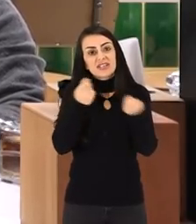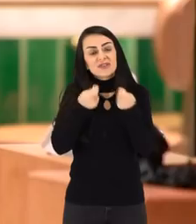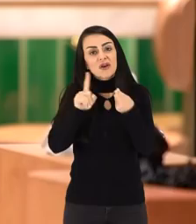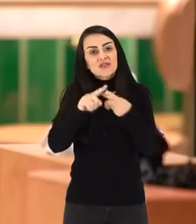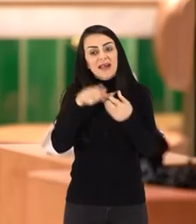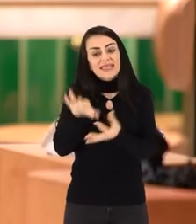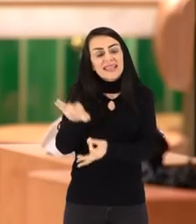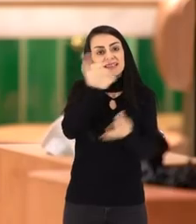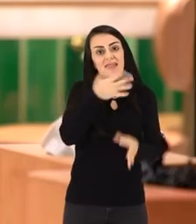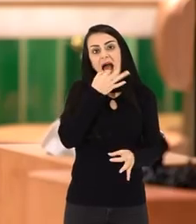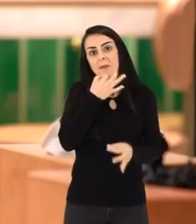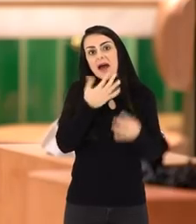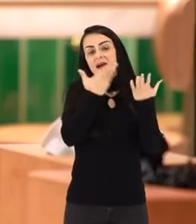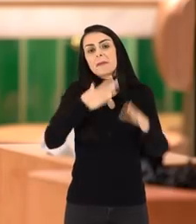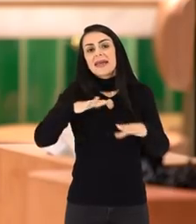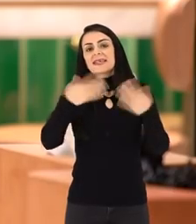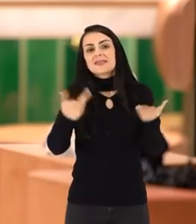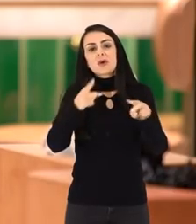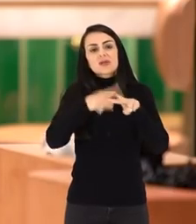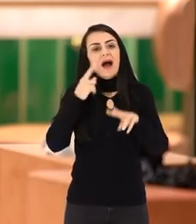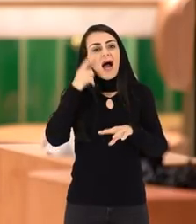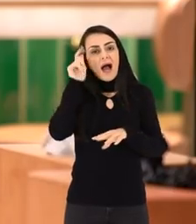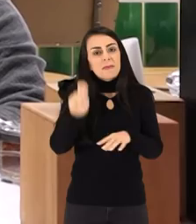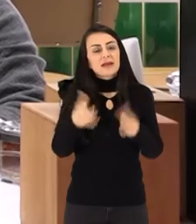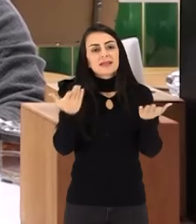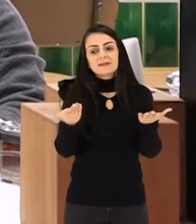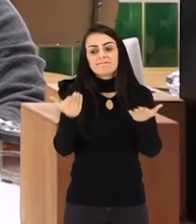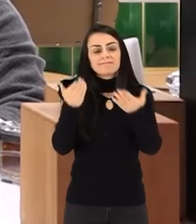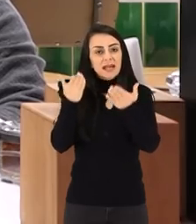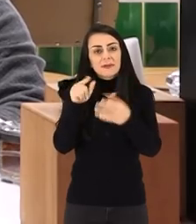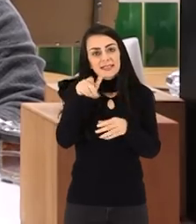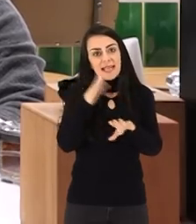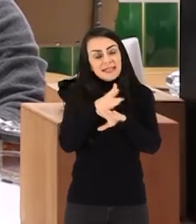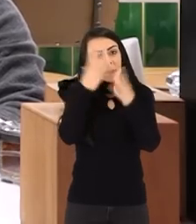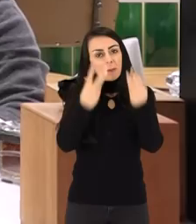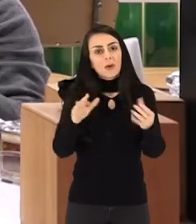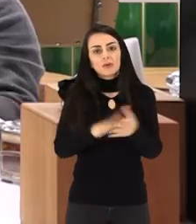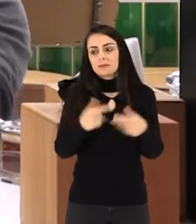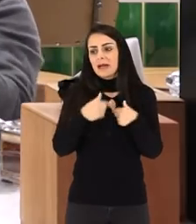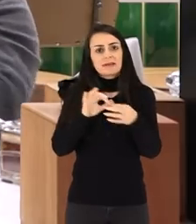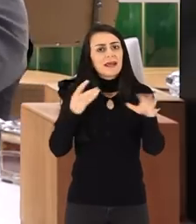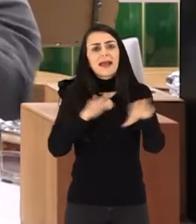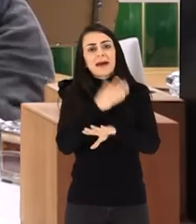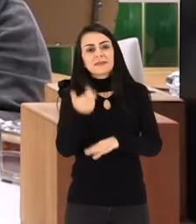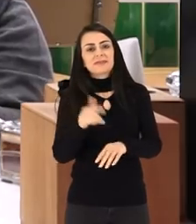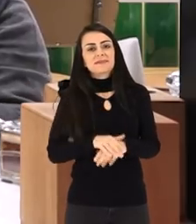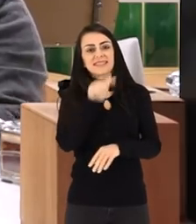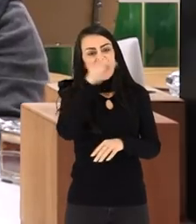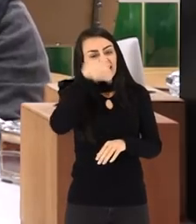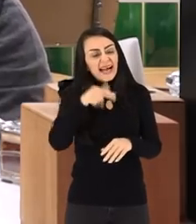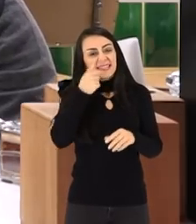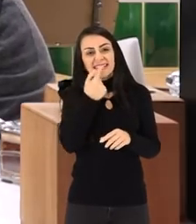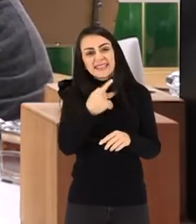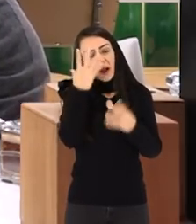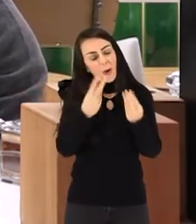onları. Alparslan abiyle ilgili kısımda da sen vesile oldun. Eksik olma. Evet. Ne yaptım ki hiçbir şey yapmadım. Olur mu ya? Sen geldin diye oluyor yani. Siz ben